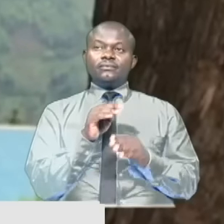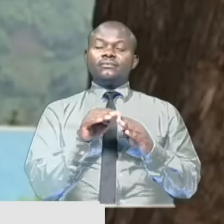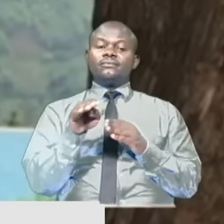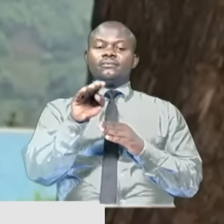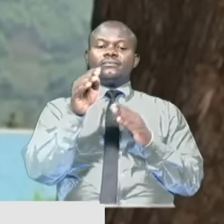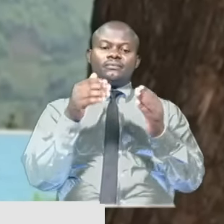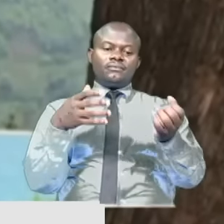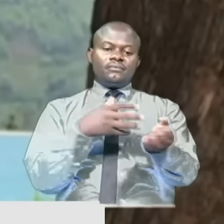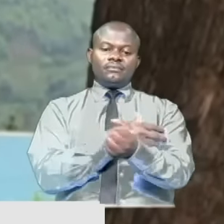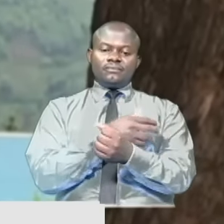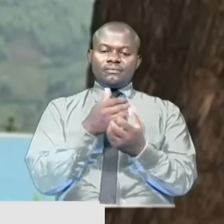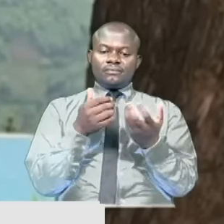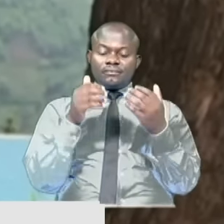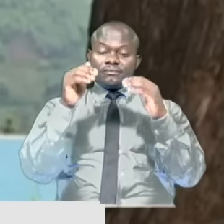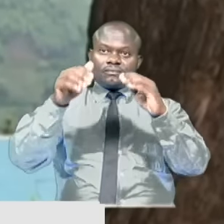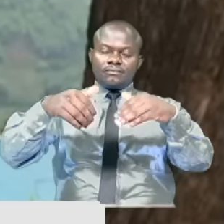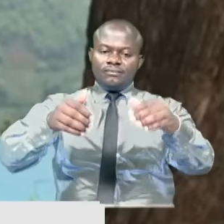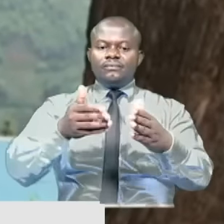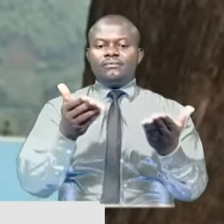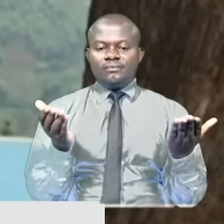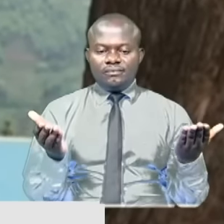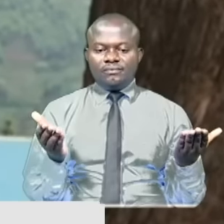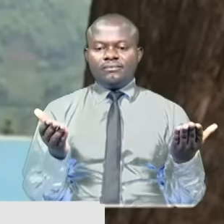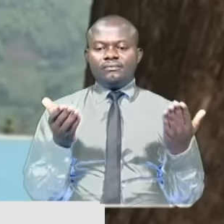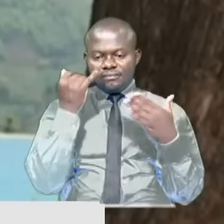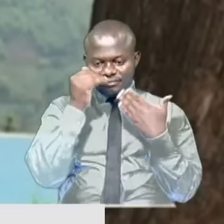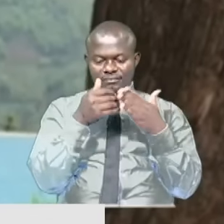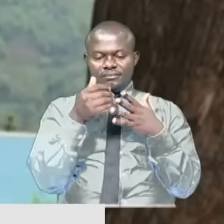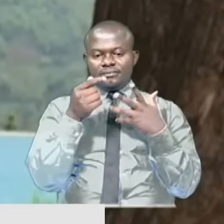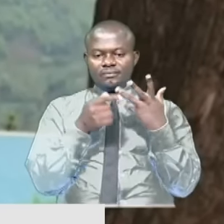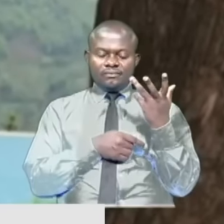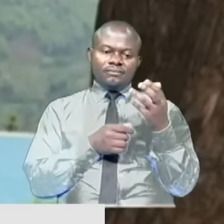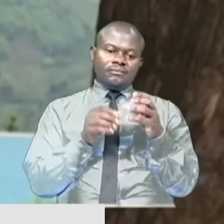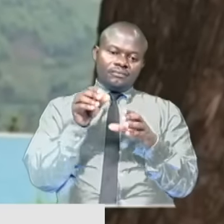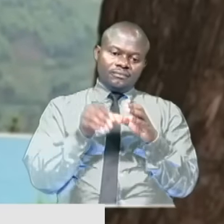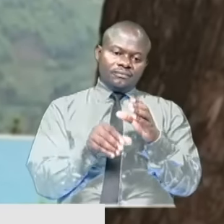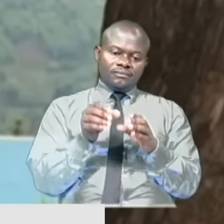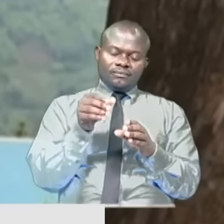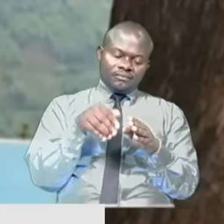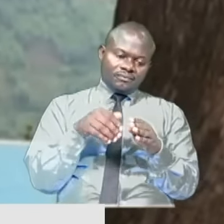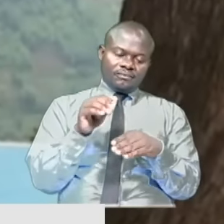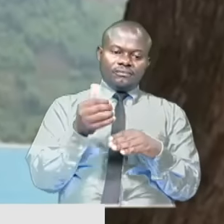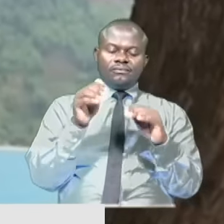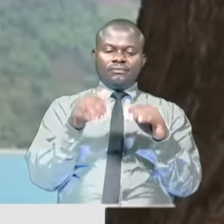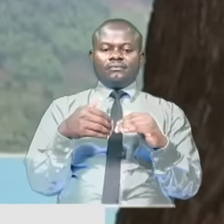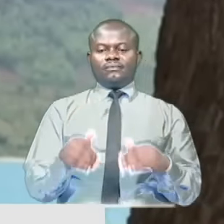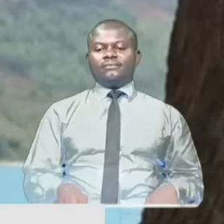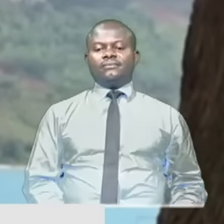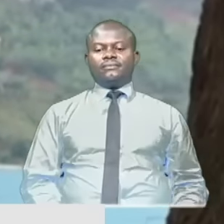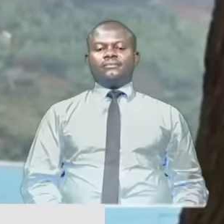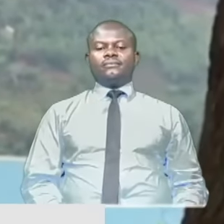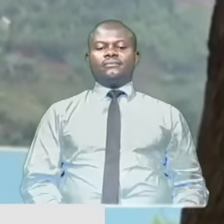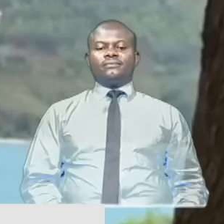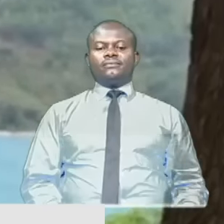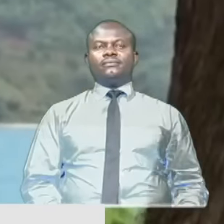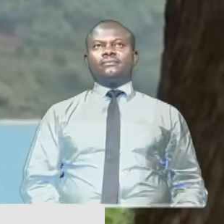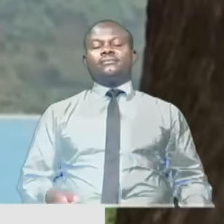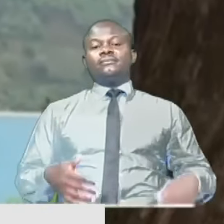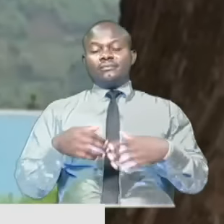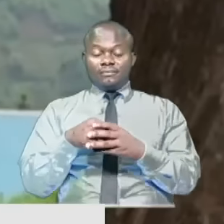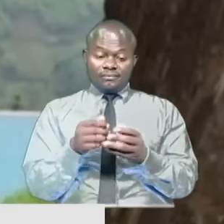hakabara kabo kari tukagahinga niba afite tugozi tukagenda bamwe bagatera abandi bagahinga zankwi